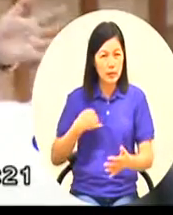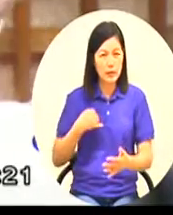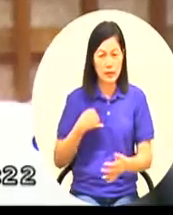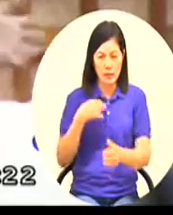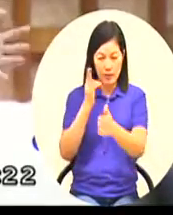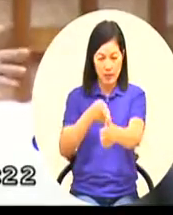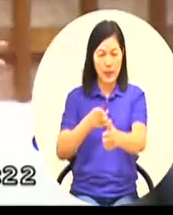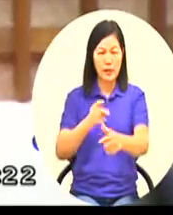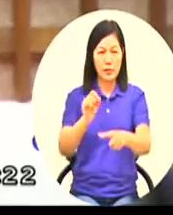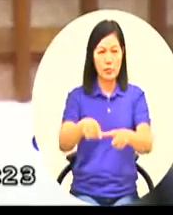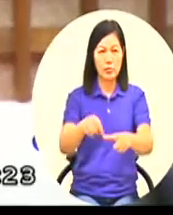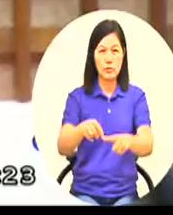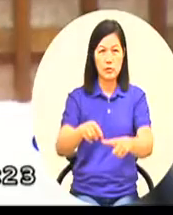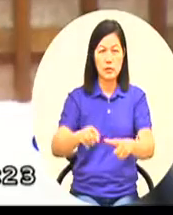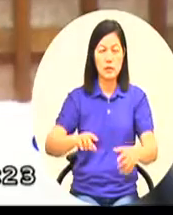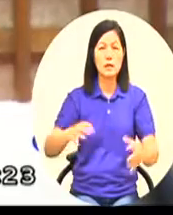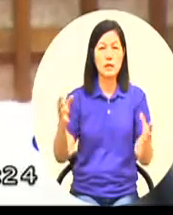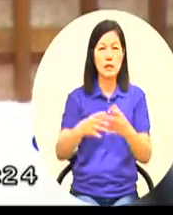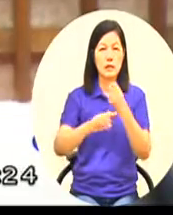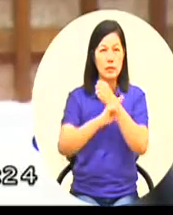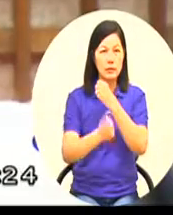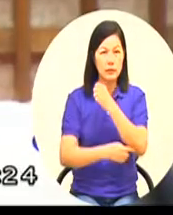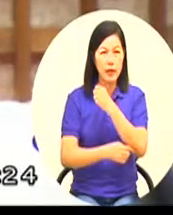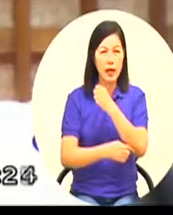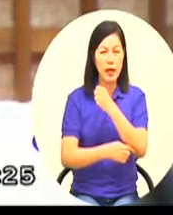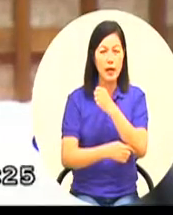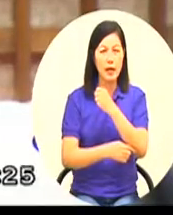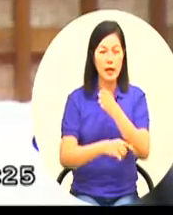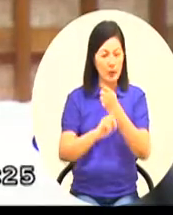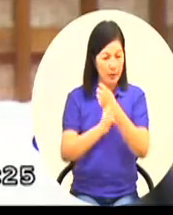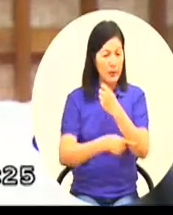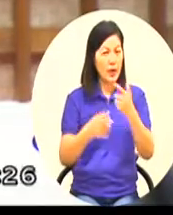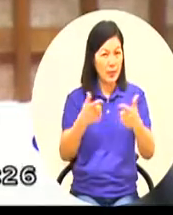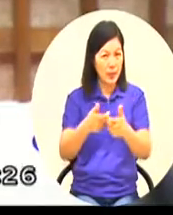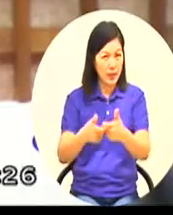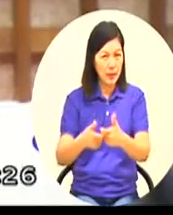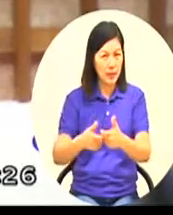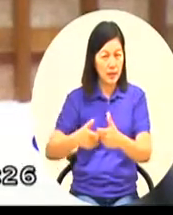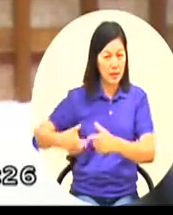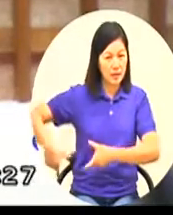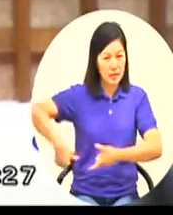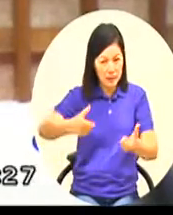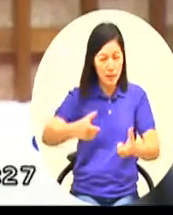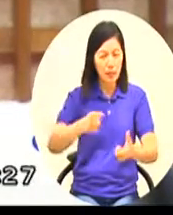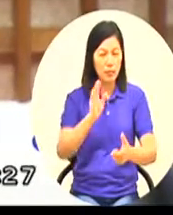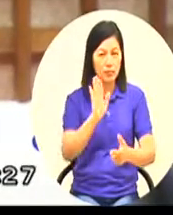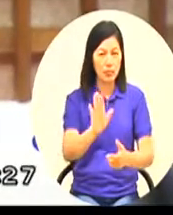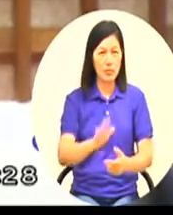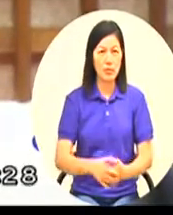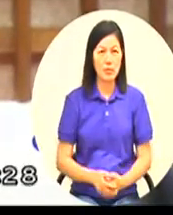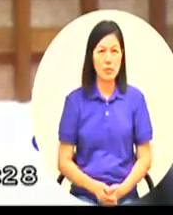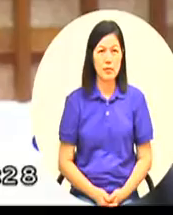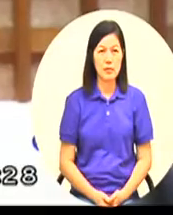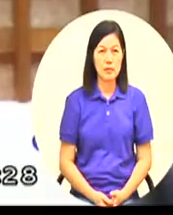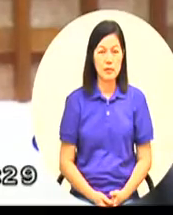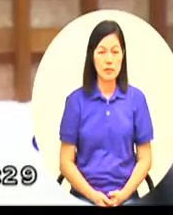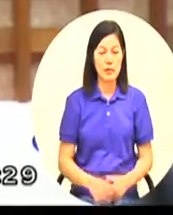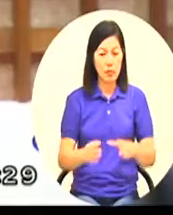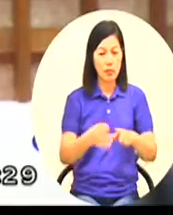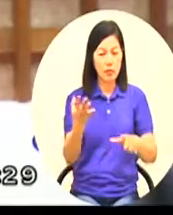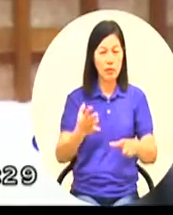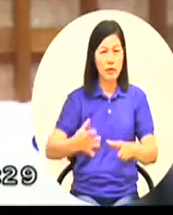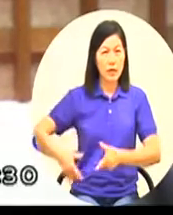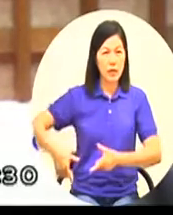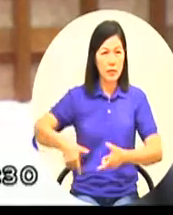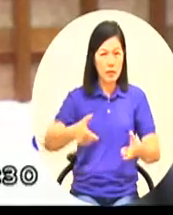些合法场域，让他们请到啊，让他们能够在合法的这个公开之下能够去做，而